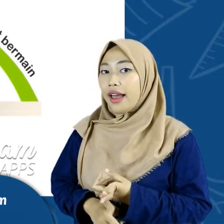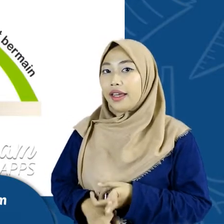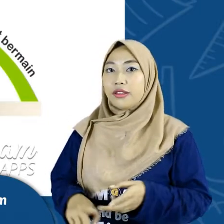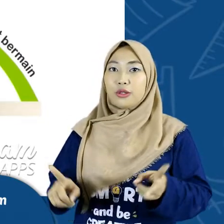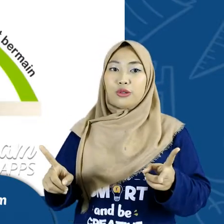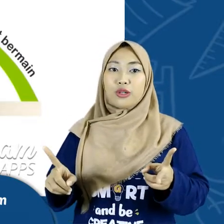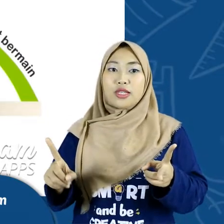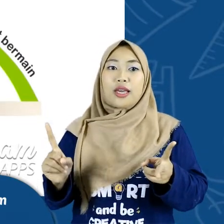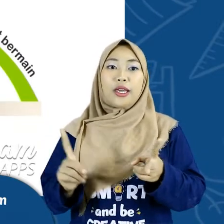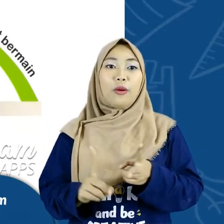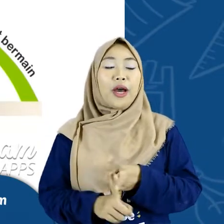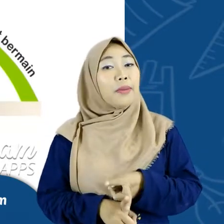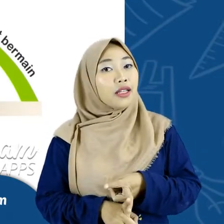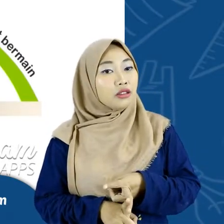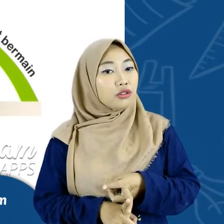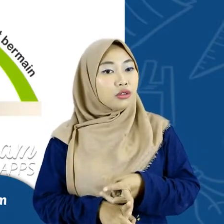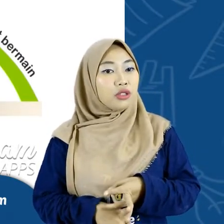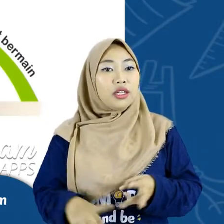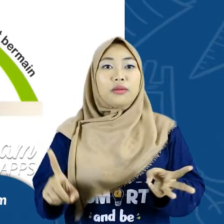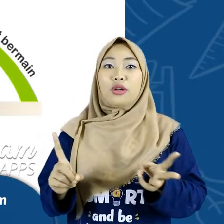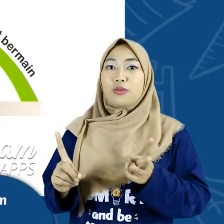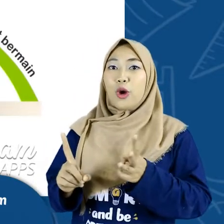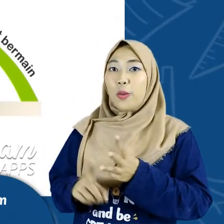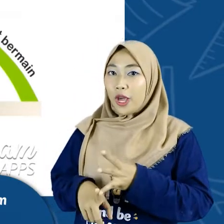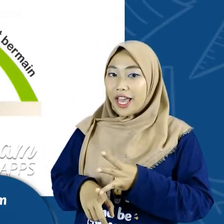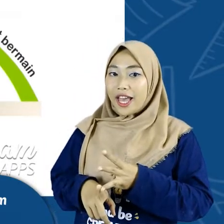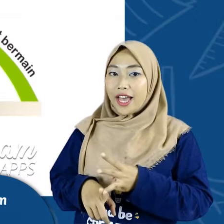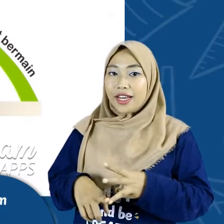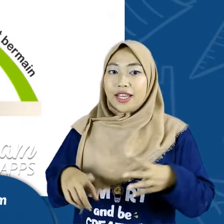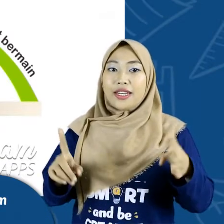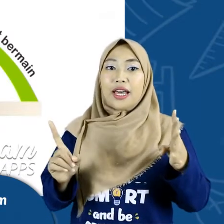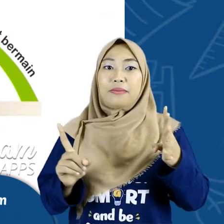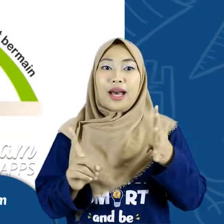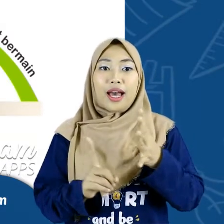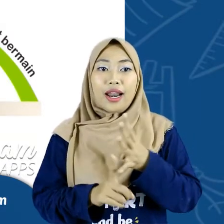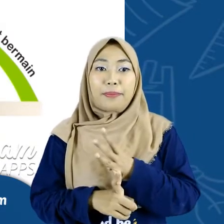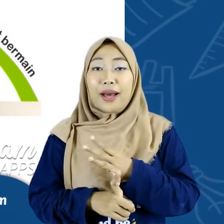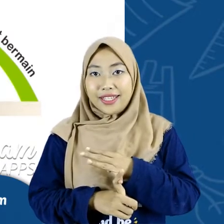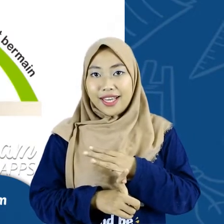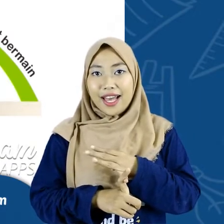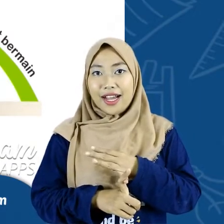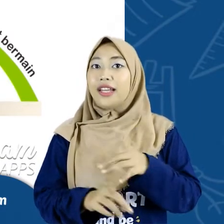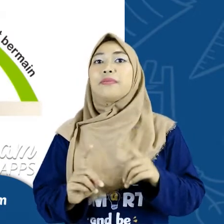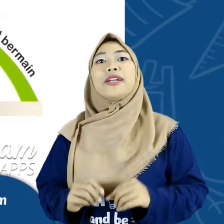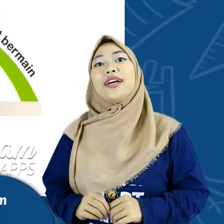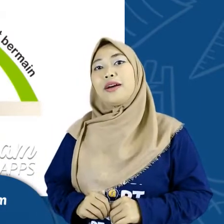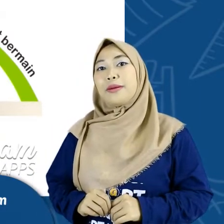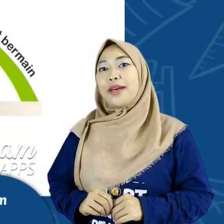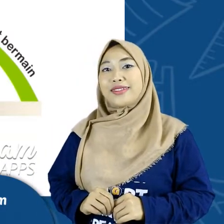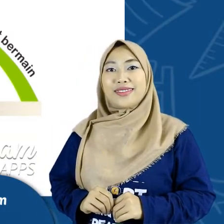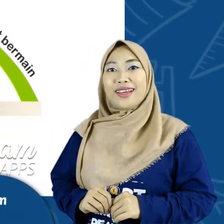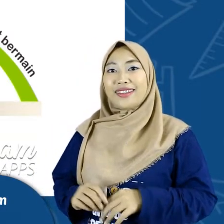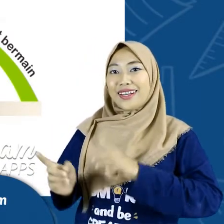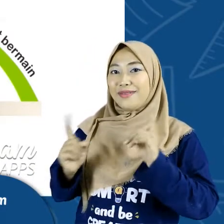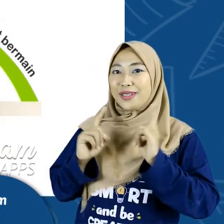bentengan, terus gebokan batu, terus boy-boyan, dan balap bakia. Kalian pernah nggak